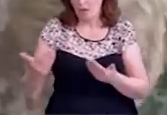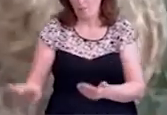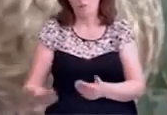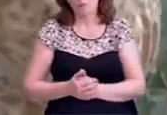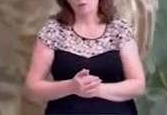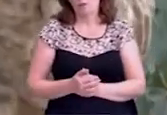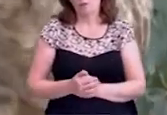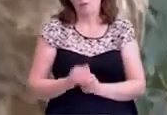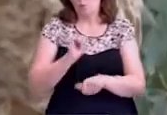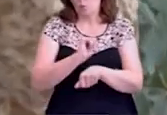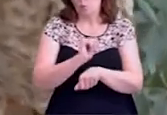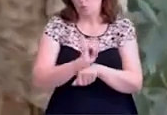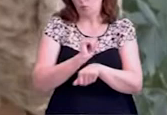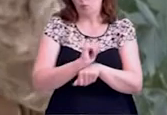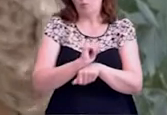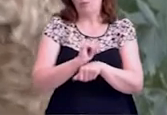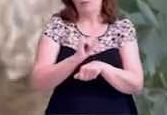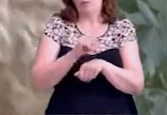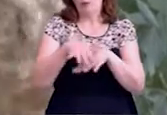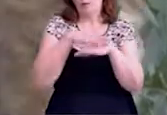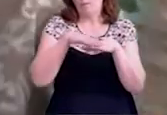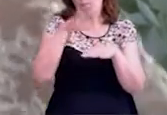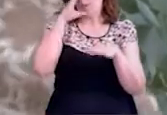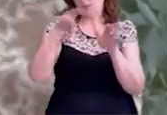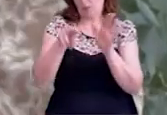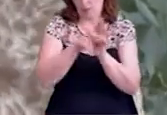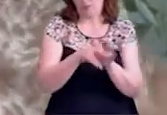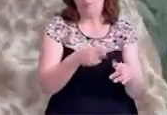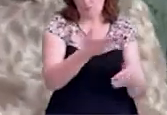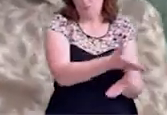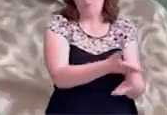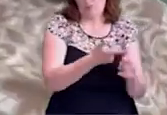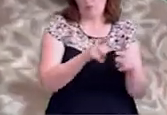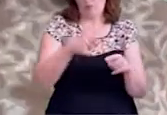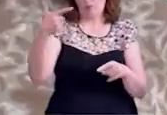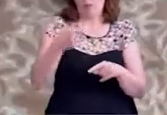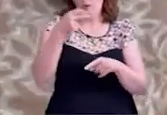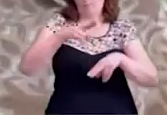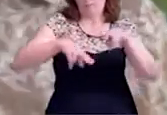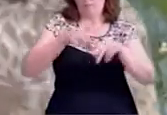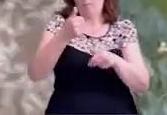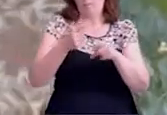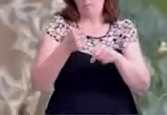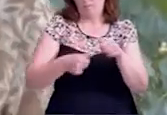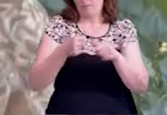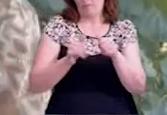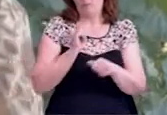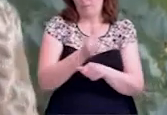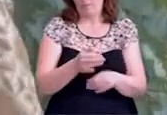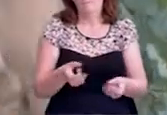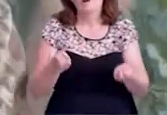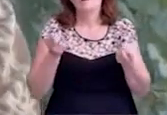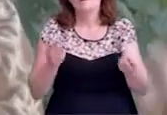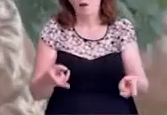і зупинка громадського транспорту і газова заправка. Ну, як це таке може